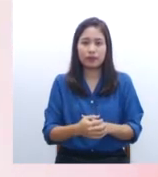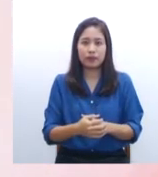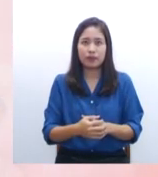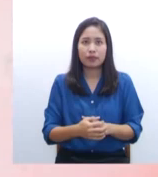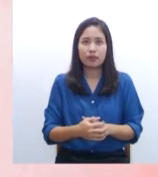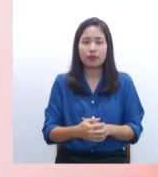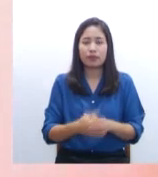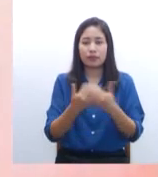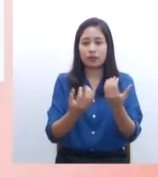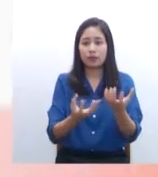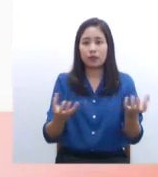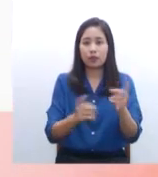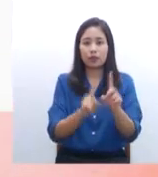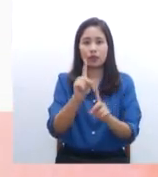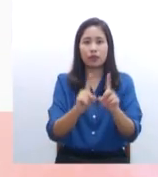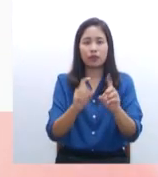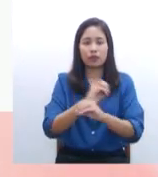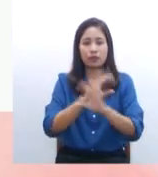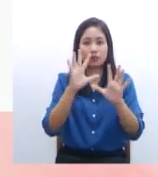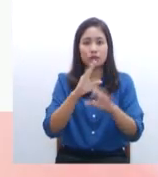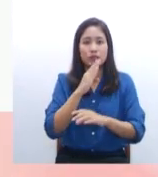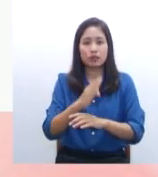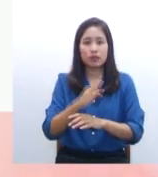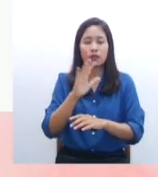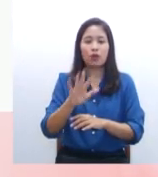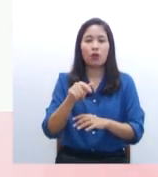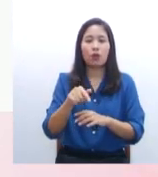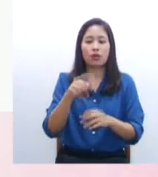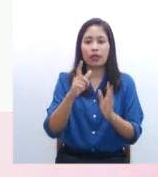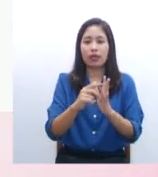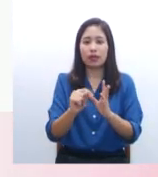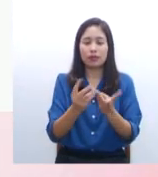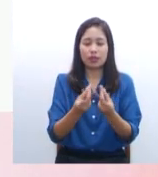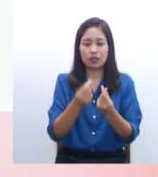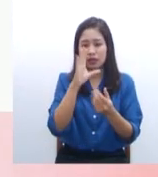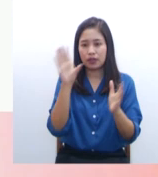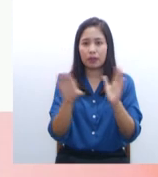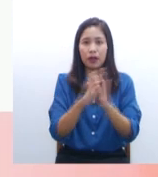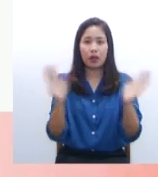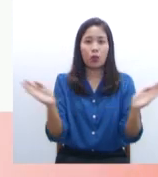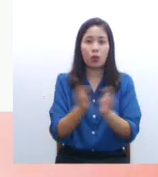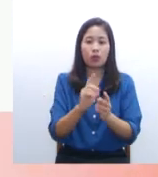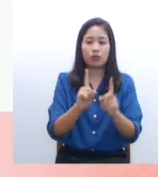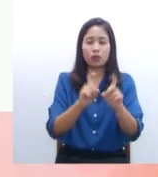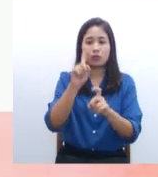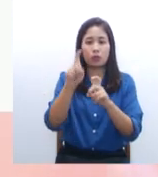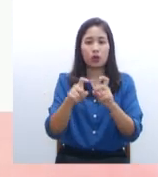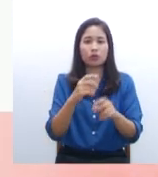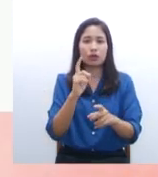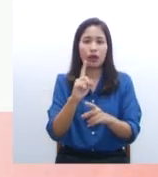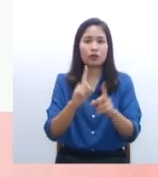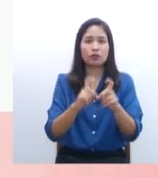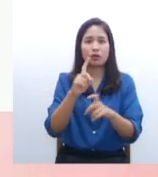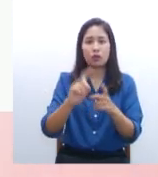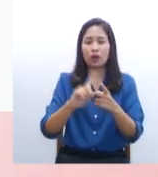นของผลการประเมินคุณธรรมและความโปร่งใสในการดำเนินงานของเขตวิการศึกษานะครับในภาพรวมระดับประเทศวิเคราะห์ตามตัวชี้วัดนะครับตัวชี้วัดแรกครับ